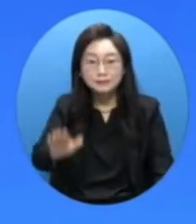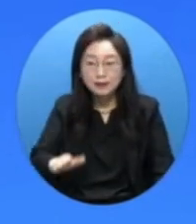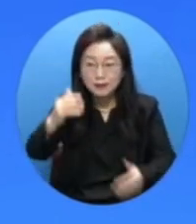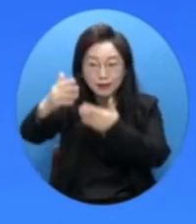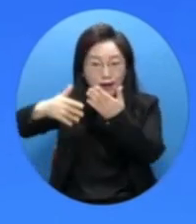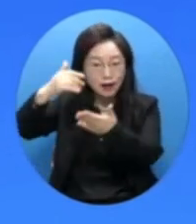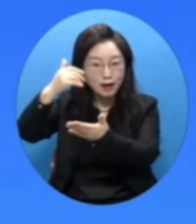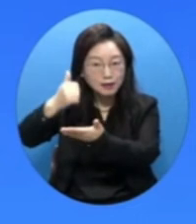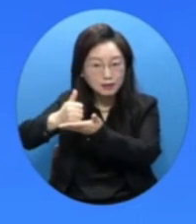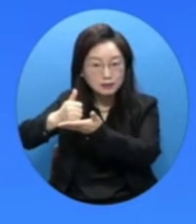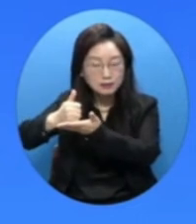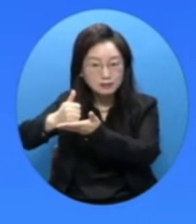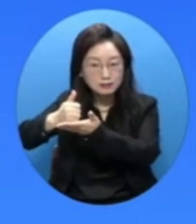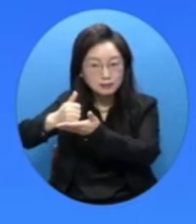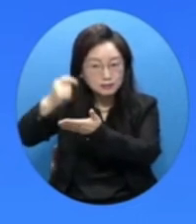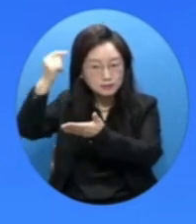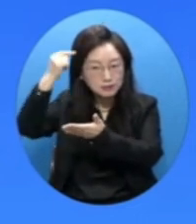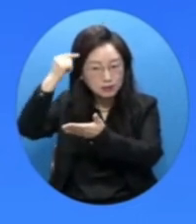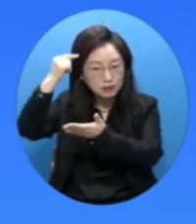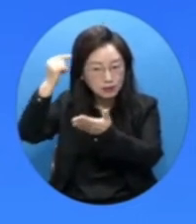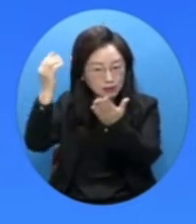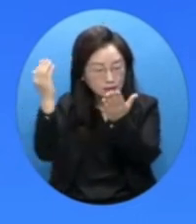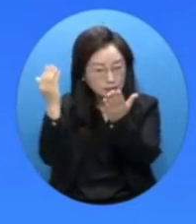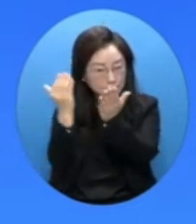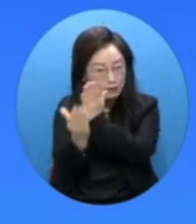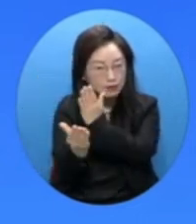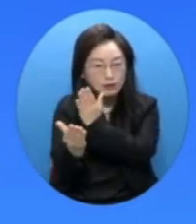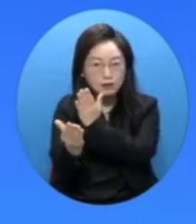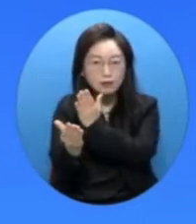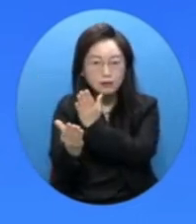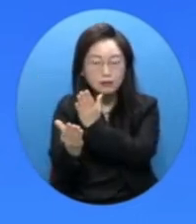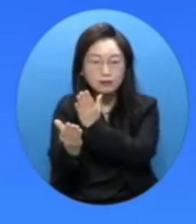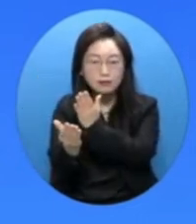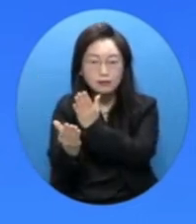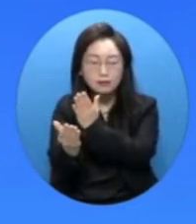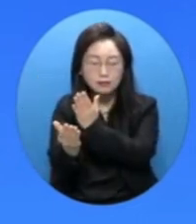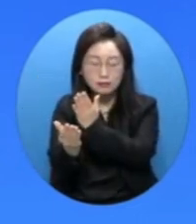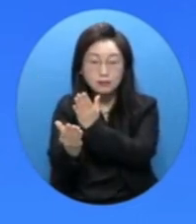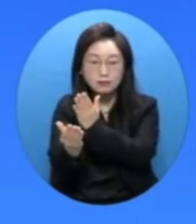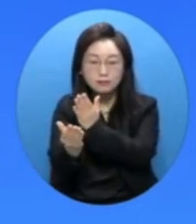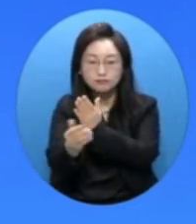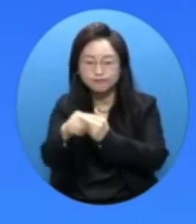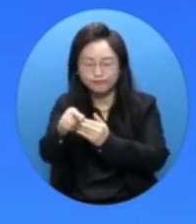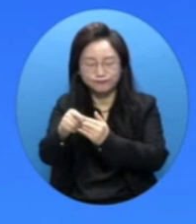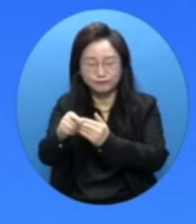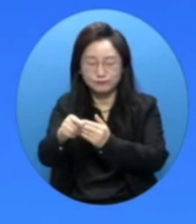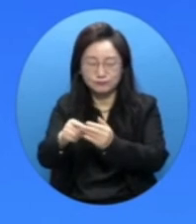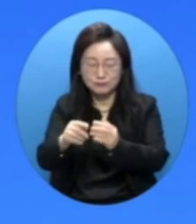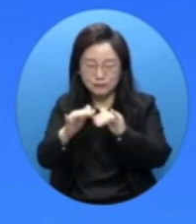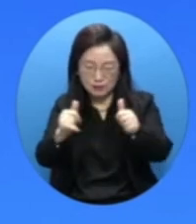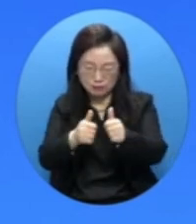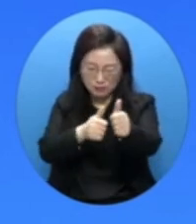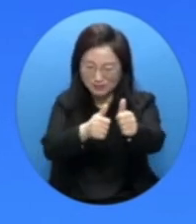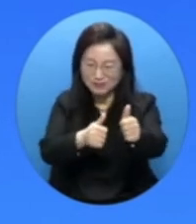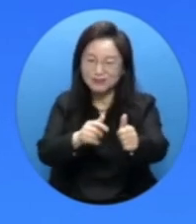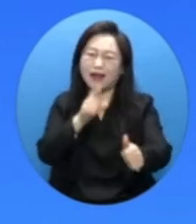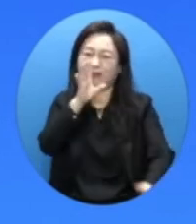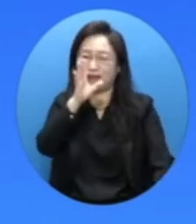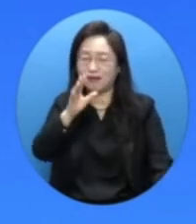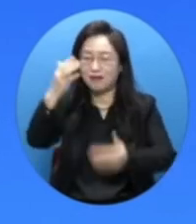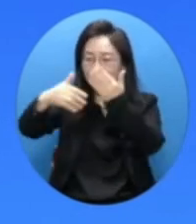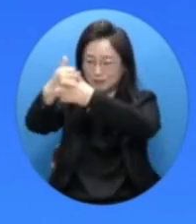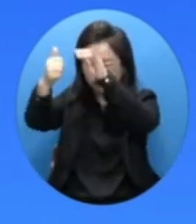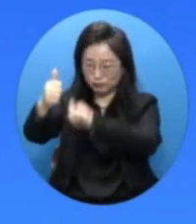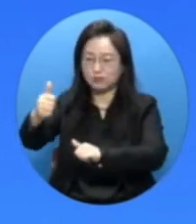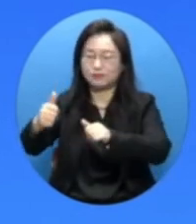하나님과의 하나님의 뜻과의 반대되는 것이라고 하면 단호하게 그 길을 따라가면 안 되는 것입니다 하나님의